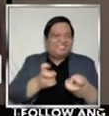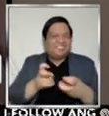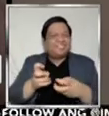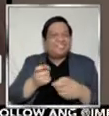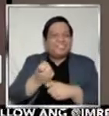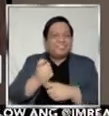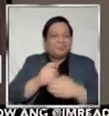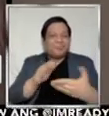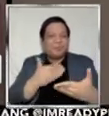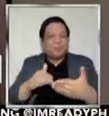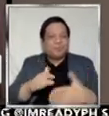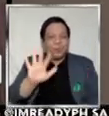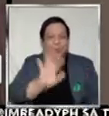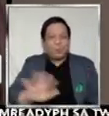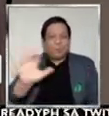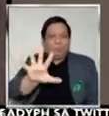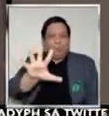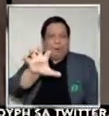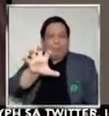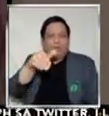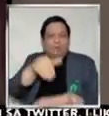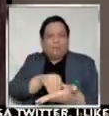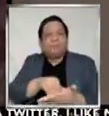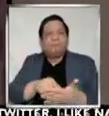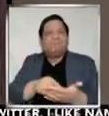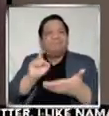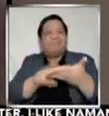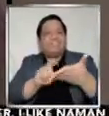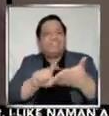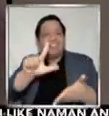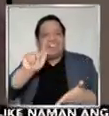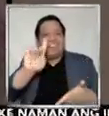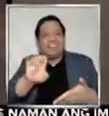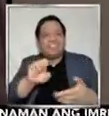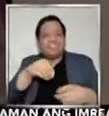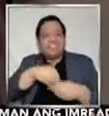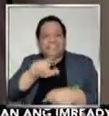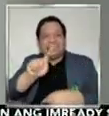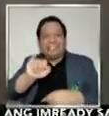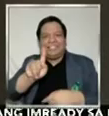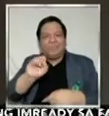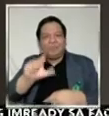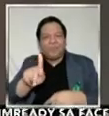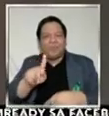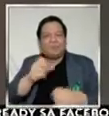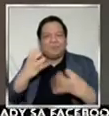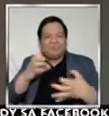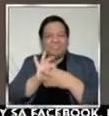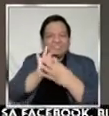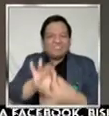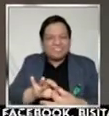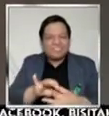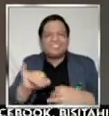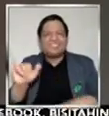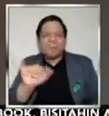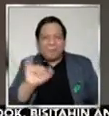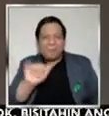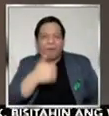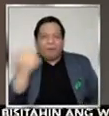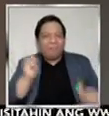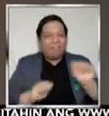Halos 500,000 likes na yan sa TikTok. Tila maraming nakaka-relate ah. Pati nga ilang